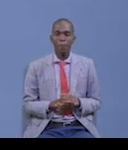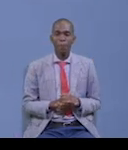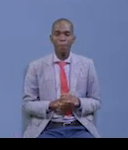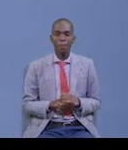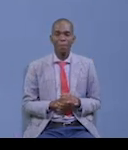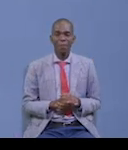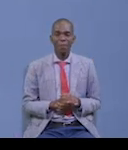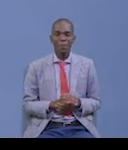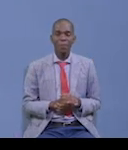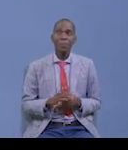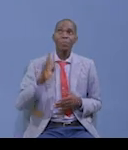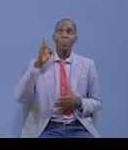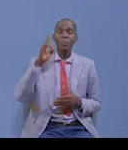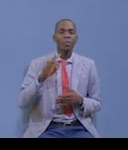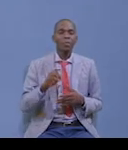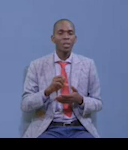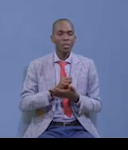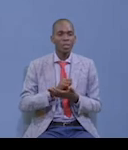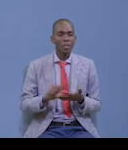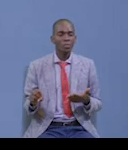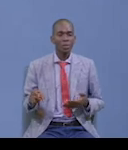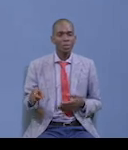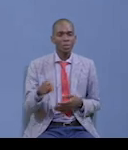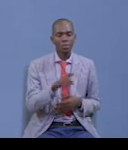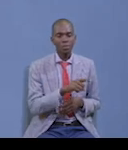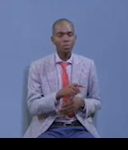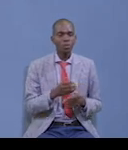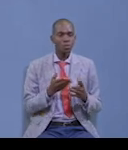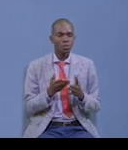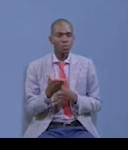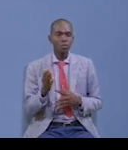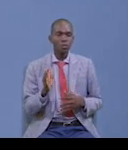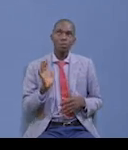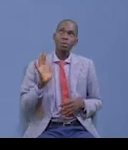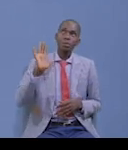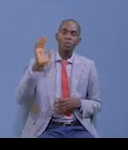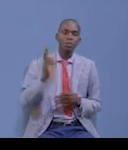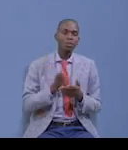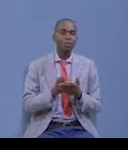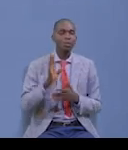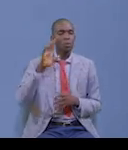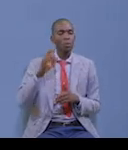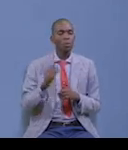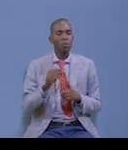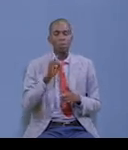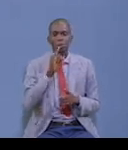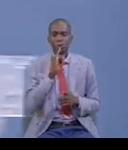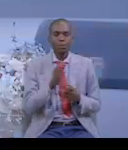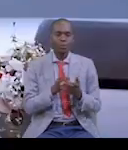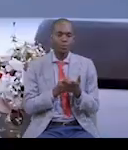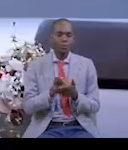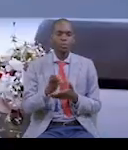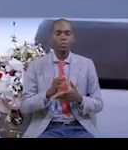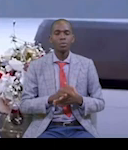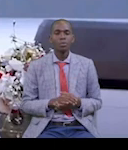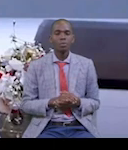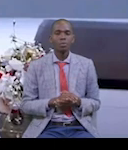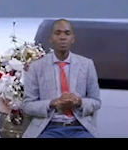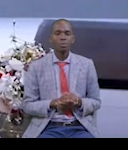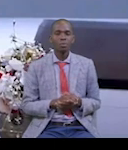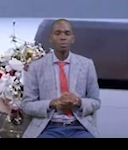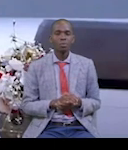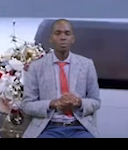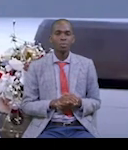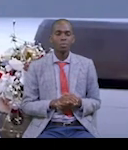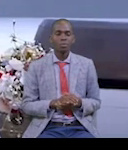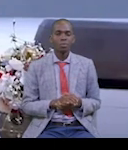17:17. Sanctify them through thy truth. Thy word is truth. మీ సత్యమందు వారిని ప్రతిష్ఠ చేయుము. నీ